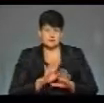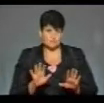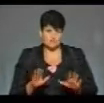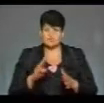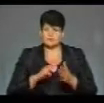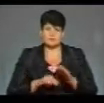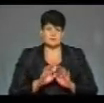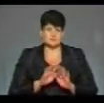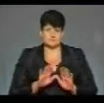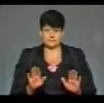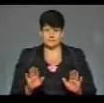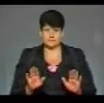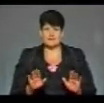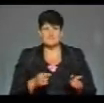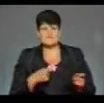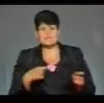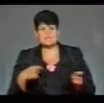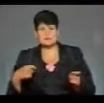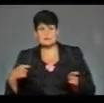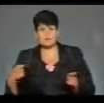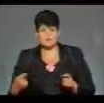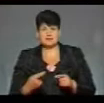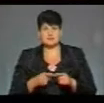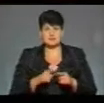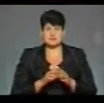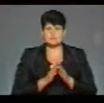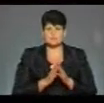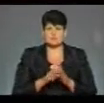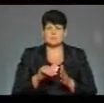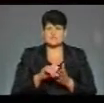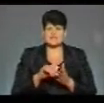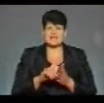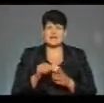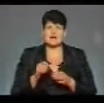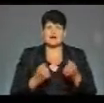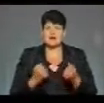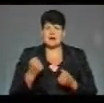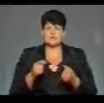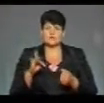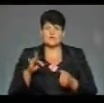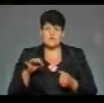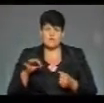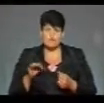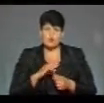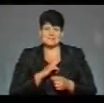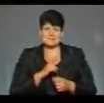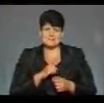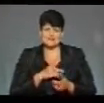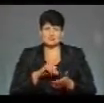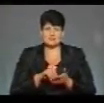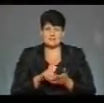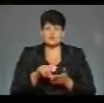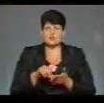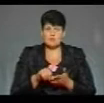не штрафуватимуть. Відтермінувати запровадження покарання вимагали представники авто Євросили – це громадська організація, члени якої виступають,